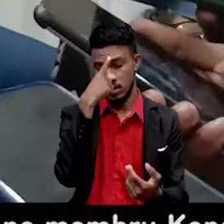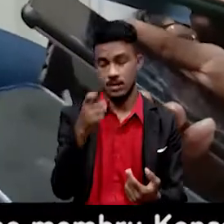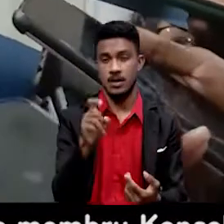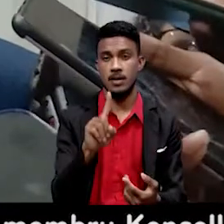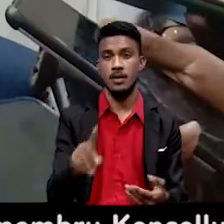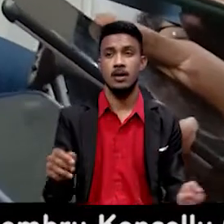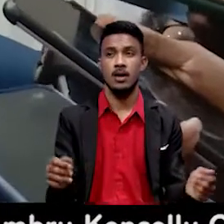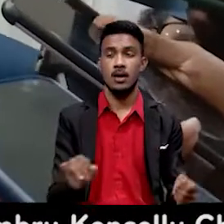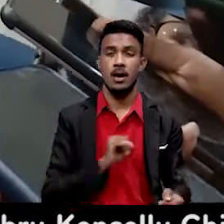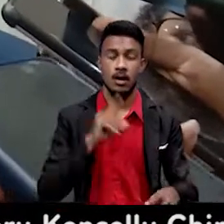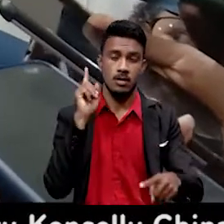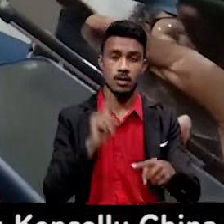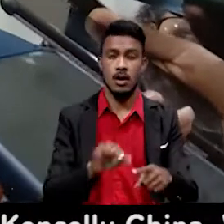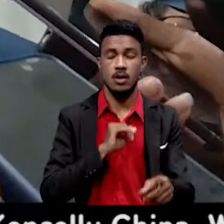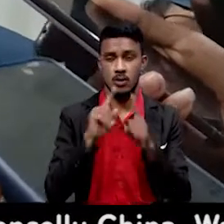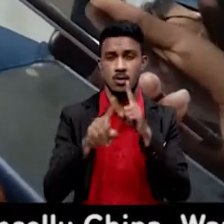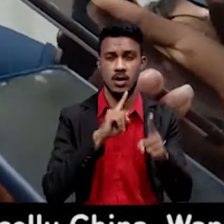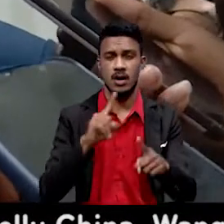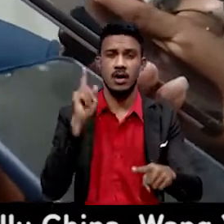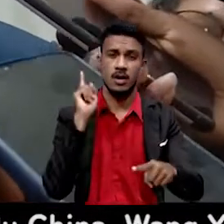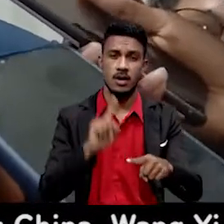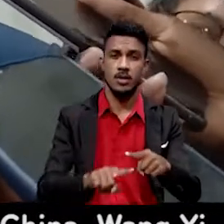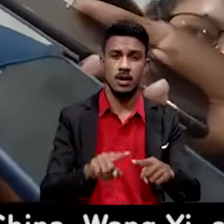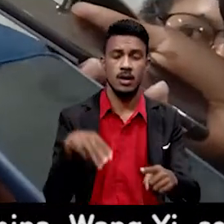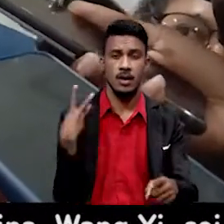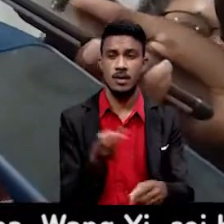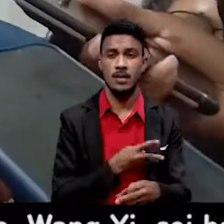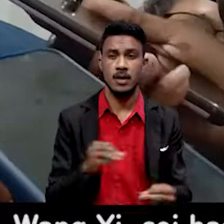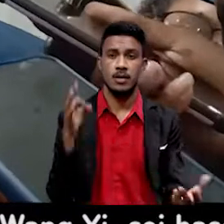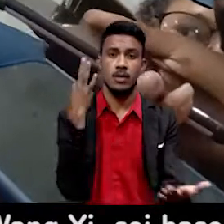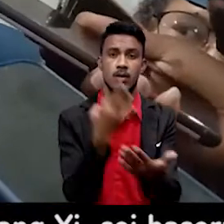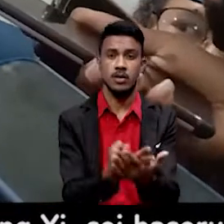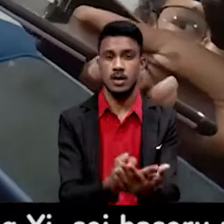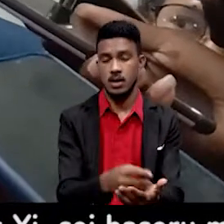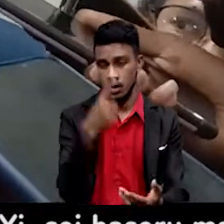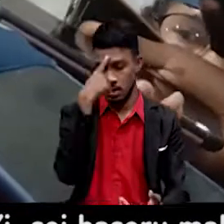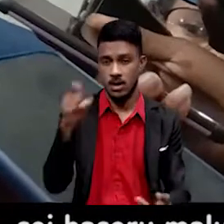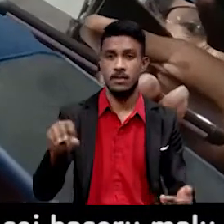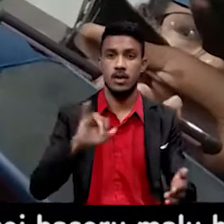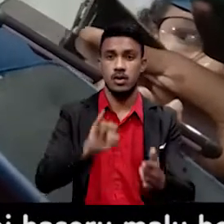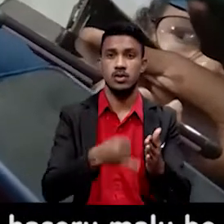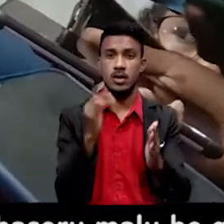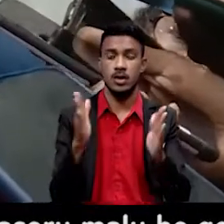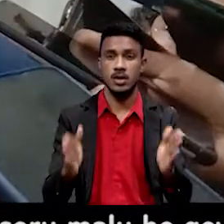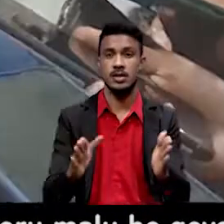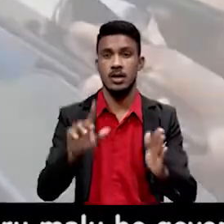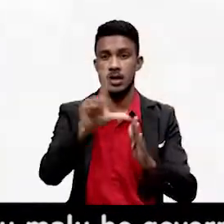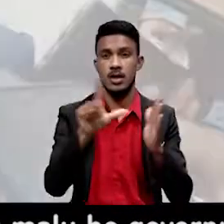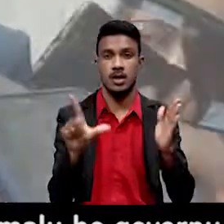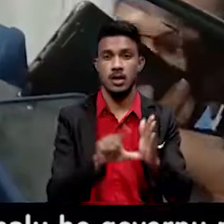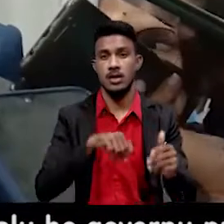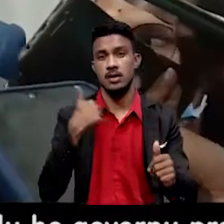isi dia hal lagi ini maka kalau ati tena mas lagi yang kata ansi lagi yang kata kosai ini tambah zorong sini ini kita menyelih ini kita tani sih